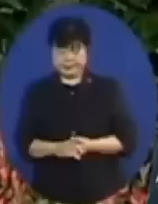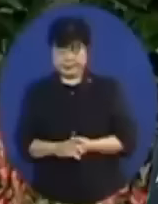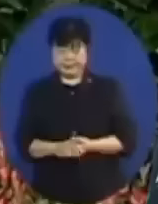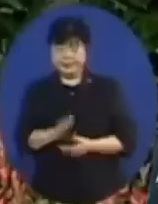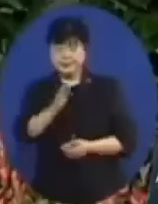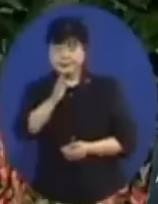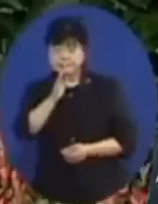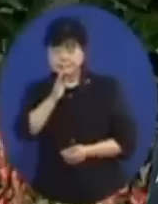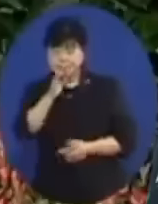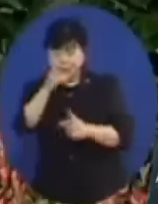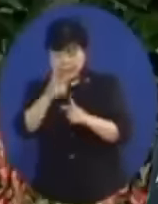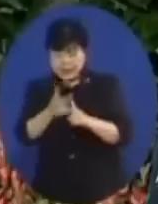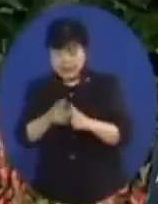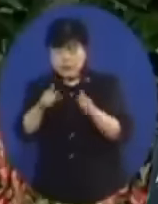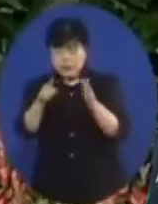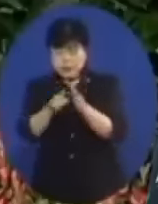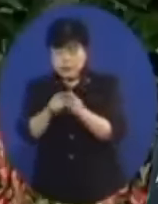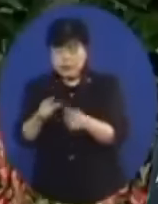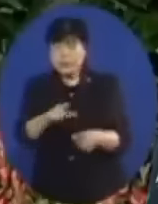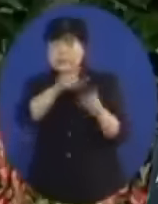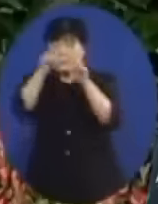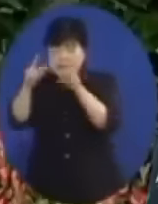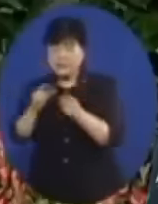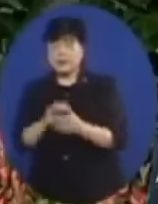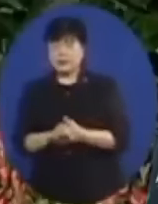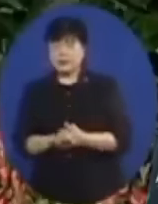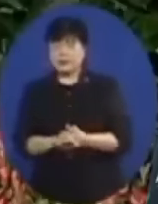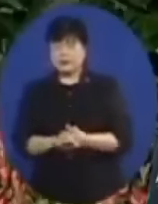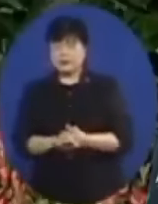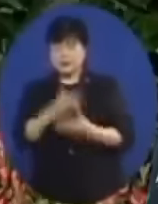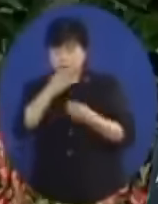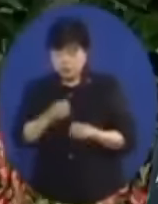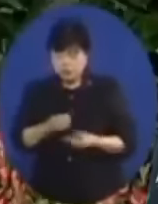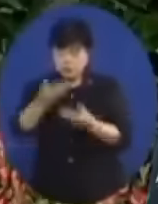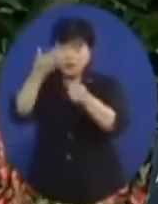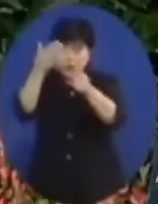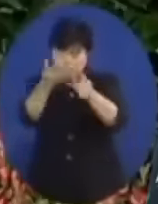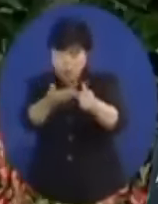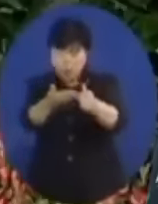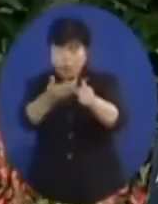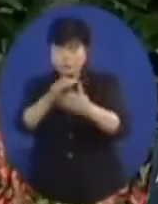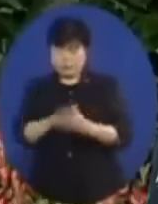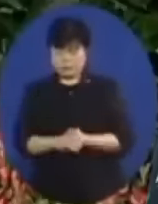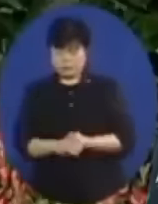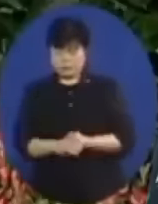됩니다. 예수 믿는 사람의 삶은 남을 축복해 주는 사람이요